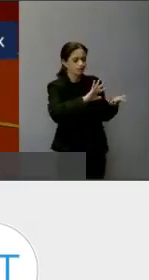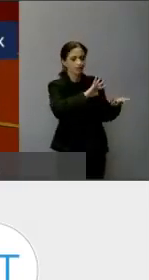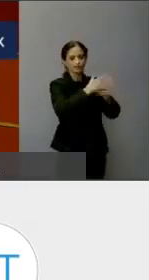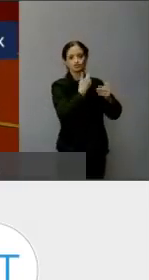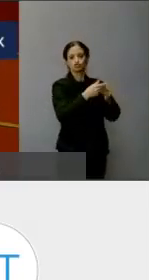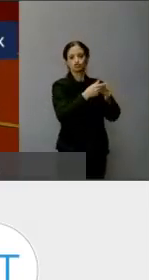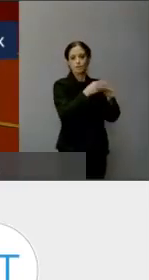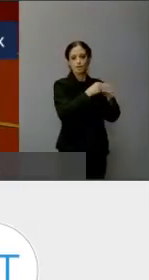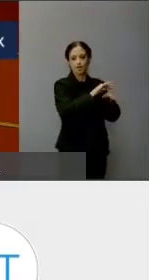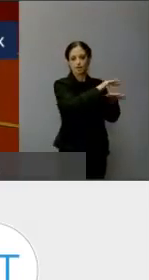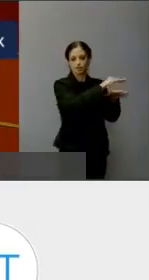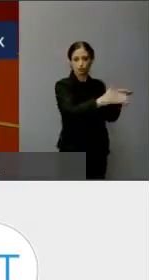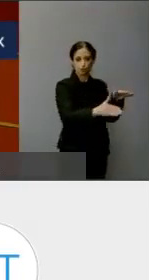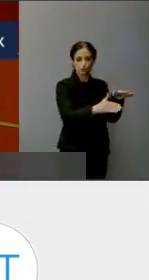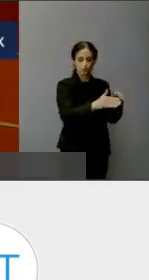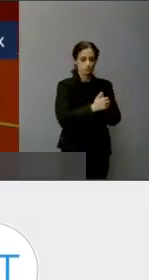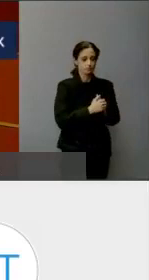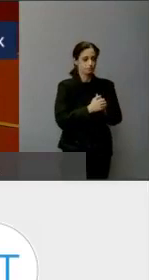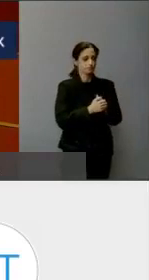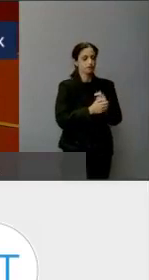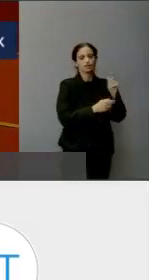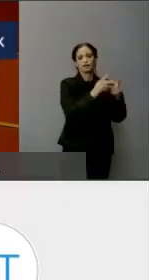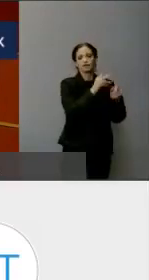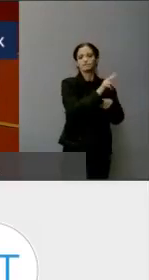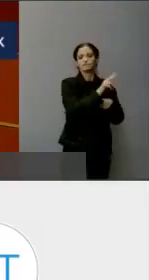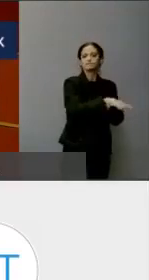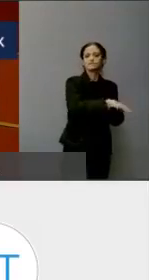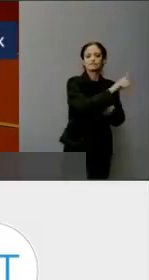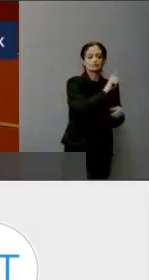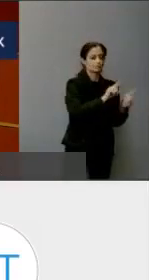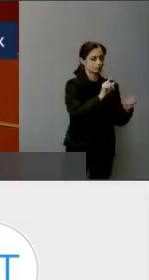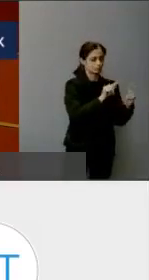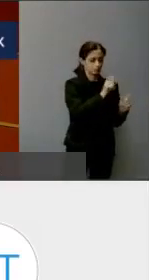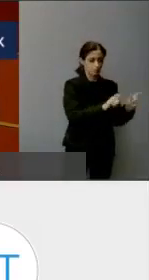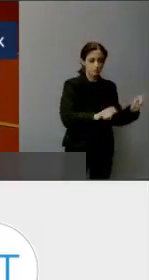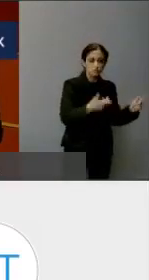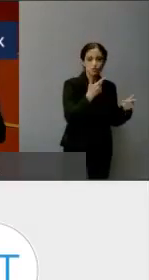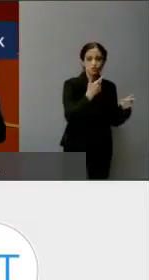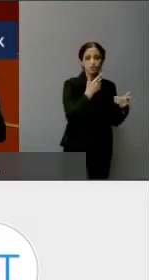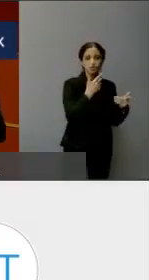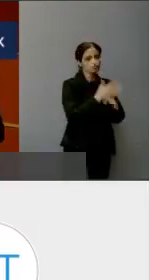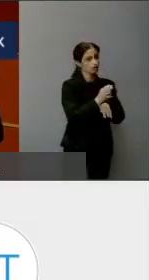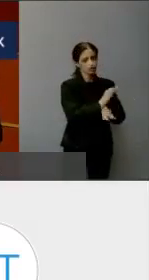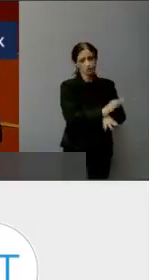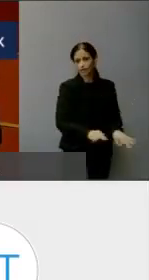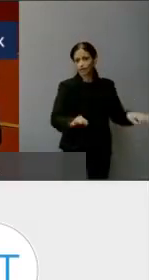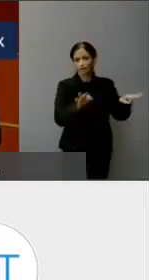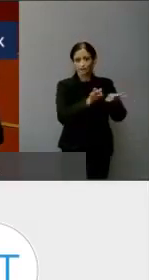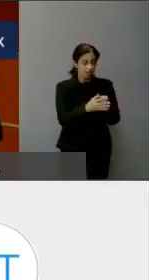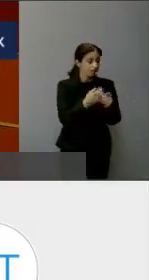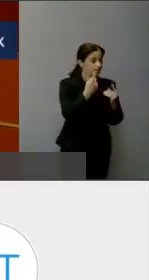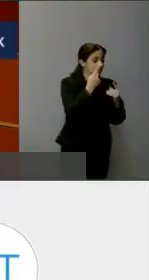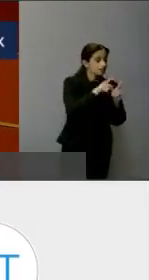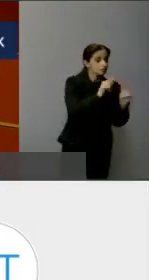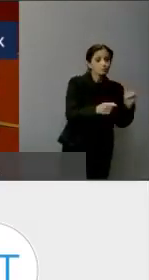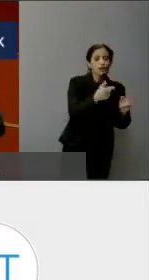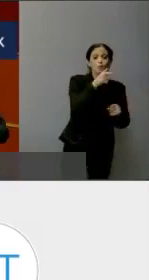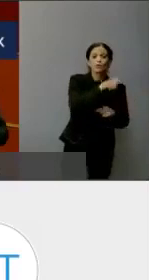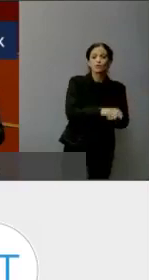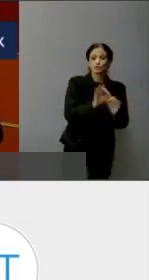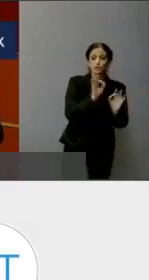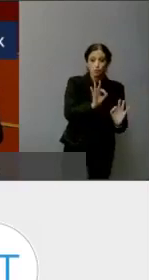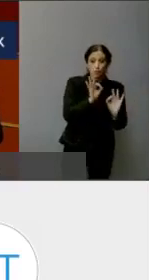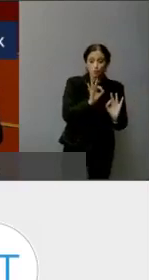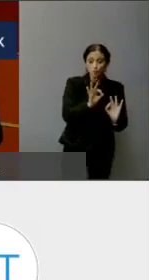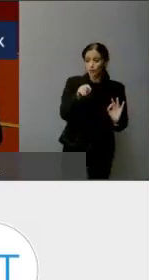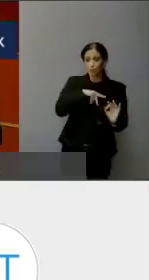lo scopo a meno della vittima non c'entra nulla con la necessità di costruire nuovi volumi lo spopolamento della benzina e conseguente degli sfratti che lo stesso proprietario ha intimato